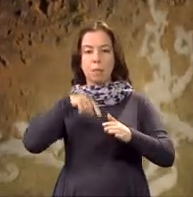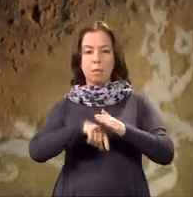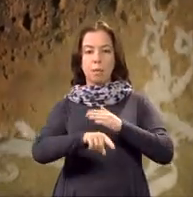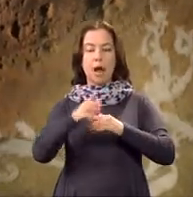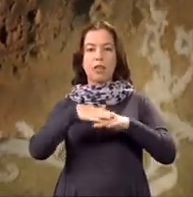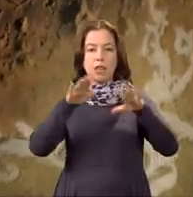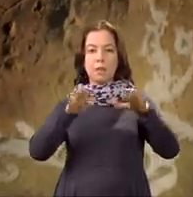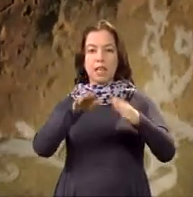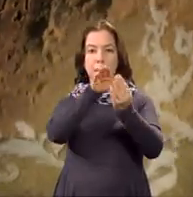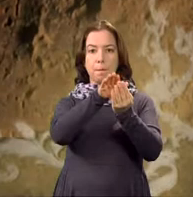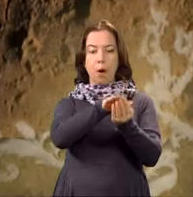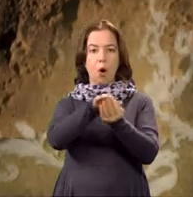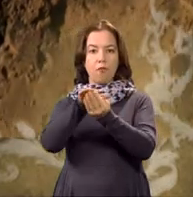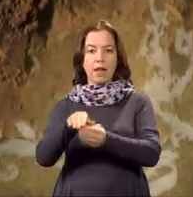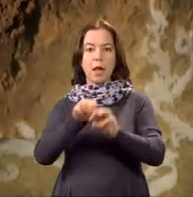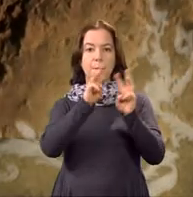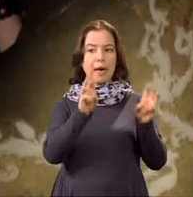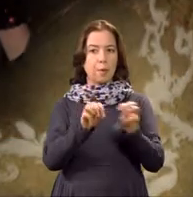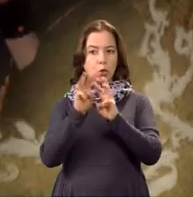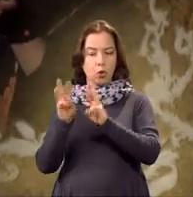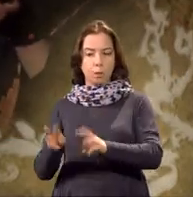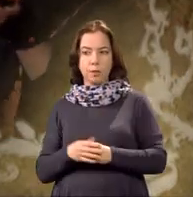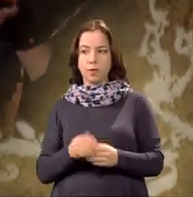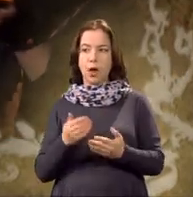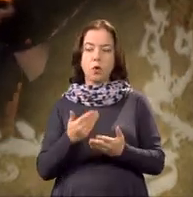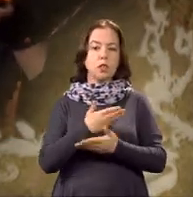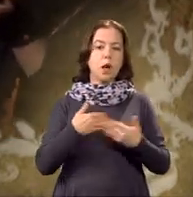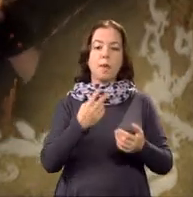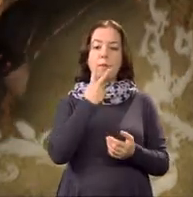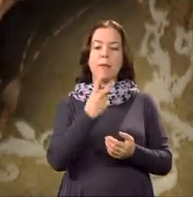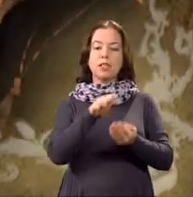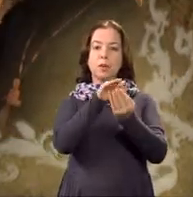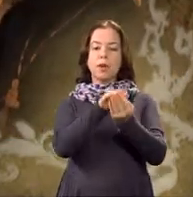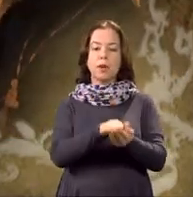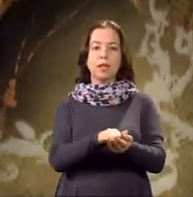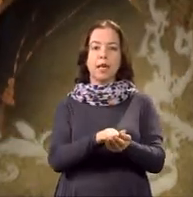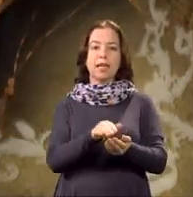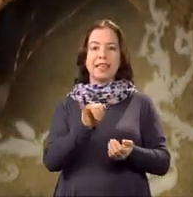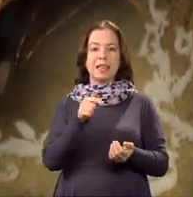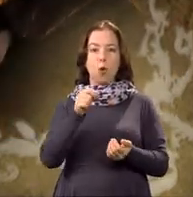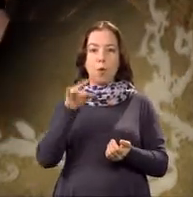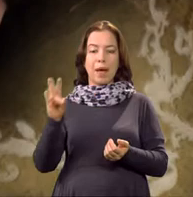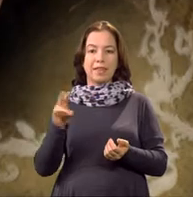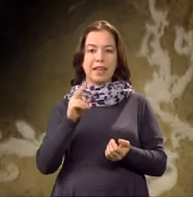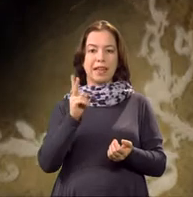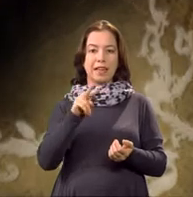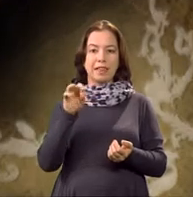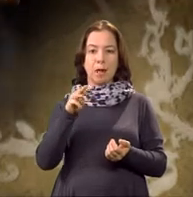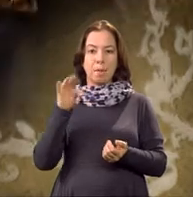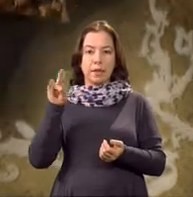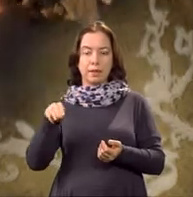над місцями поховання преподобних. Ось ми бачимо поховання ігумена Клімента, над ним виконана